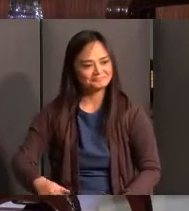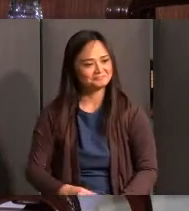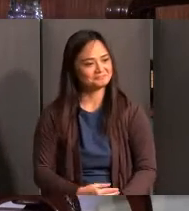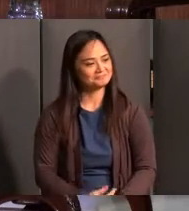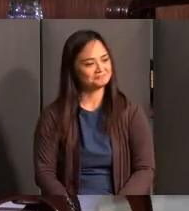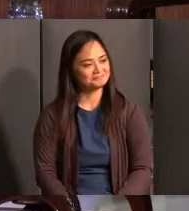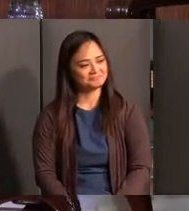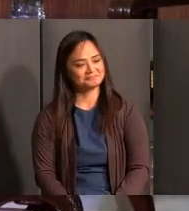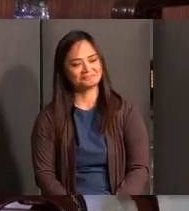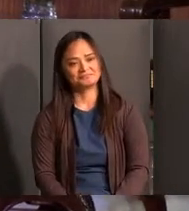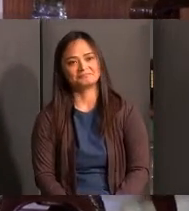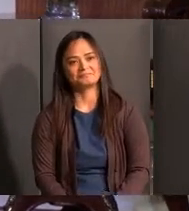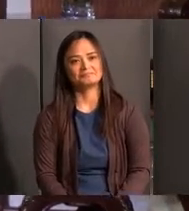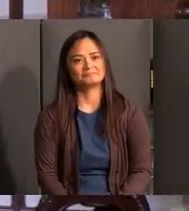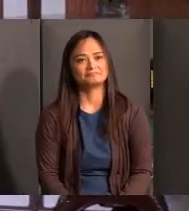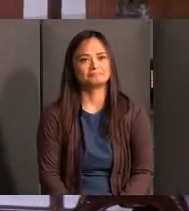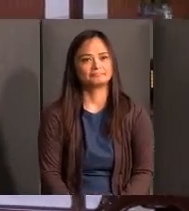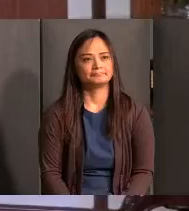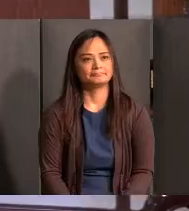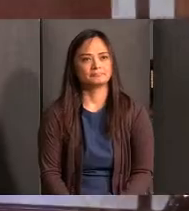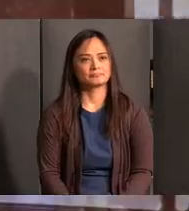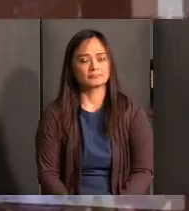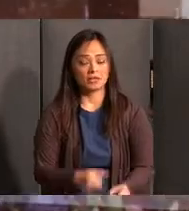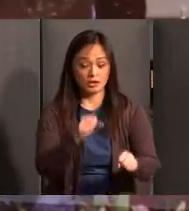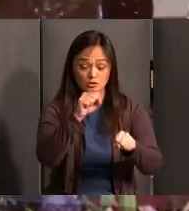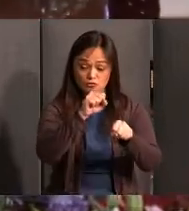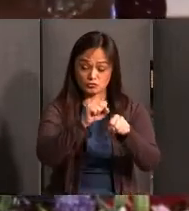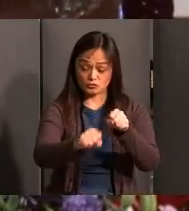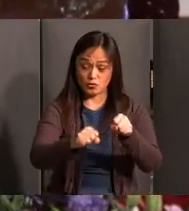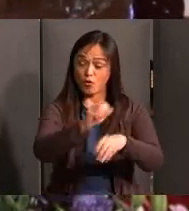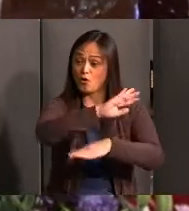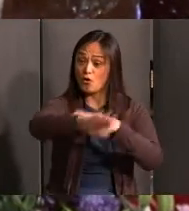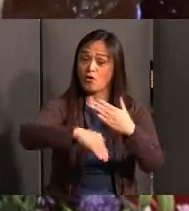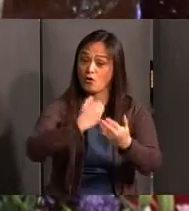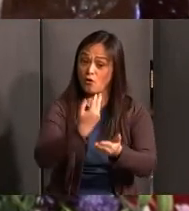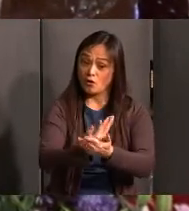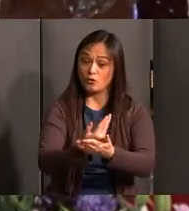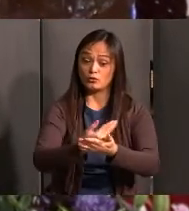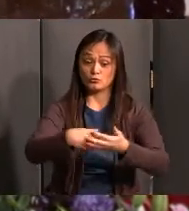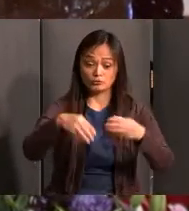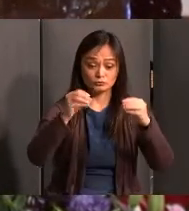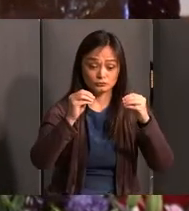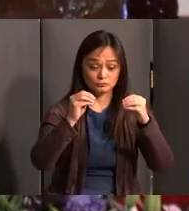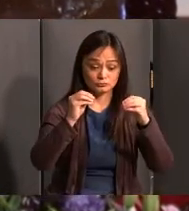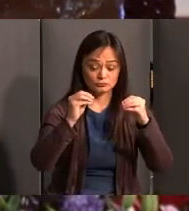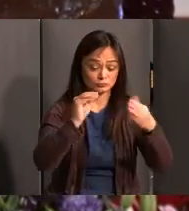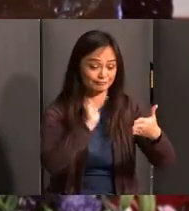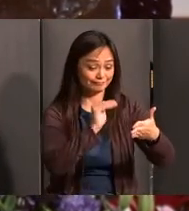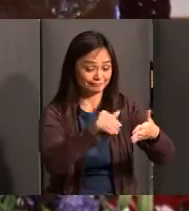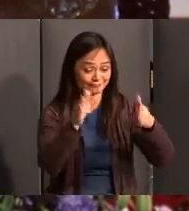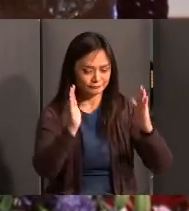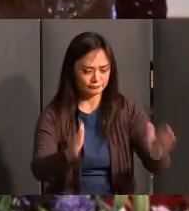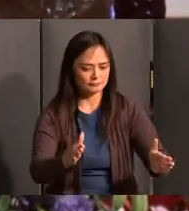Tama ba? And he expected na yung buong klase ay maging successful.